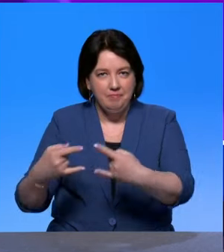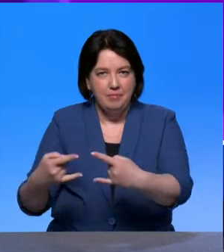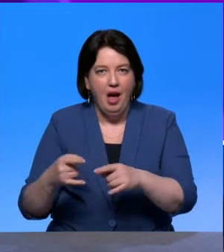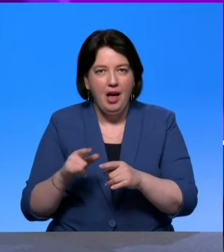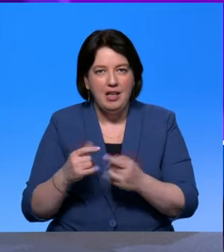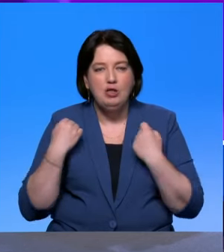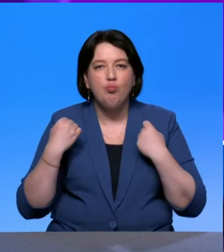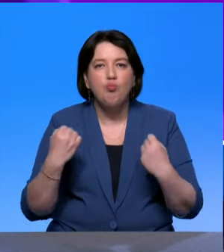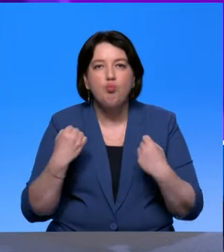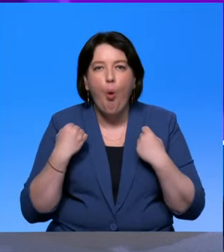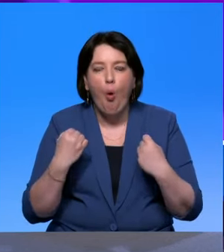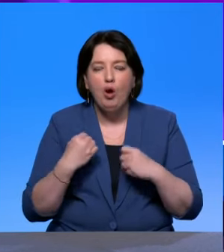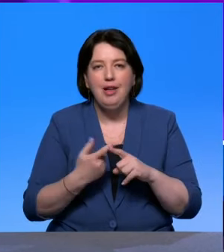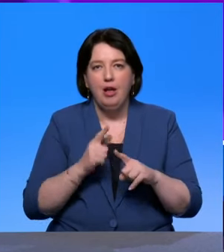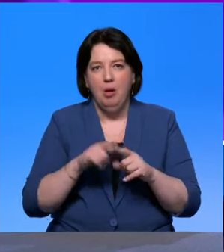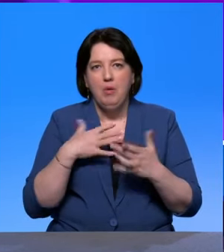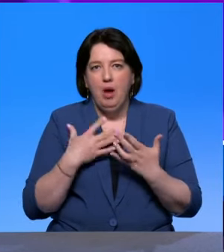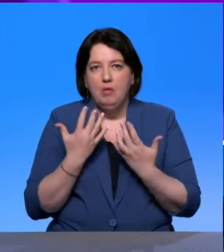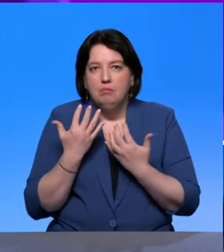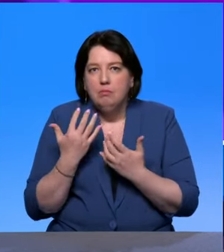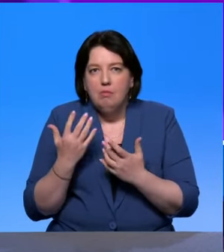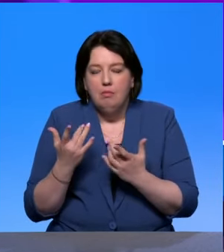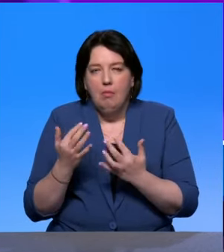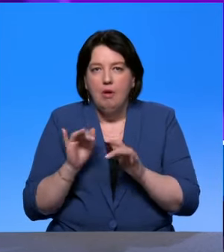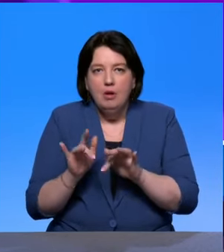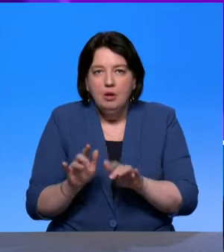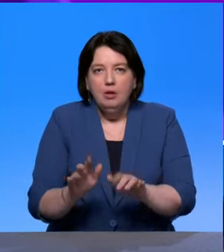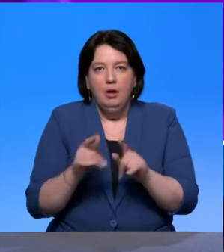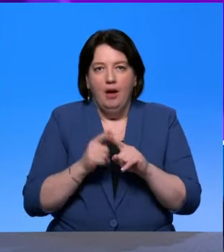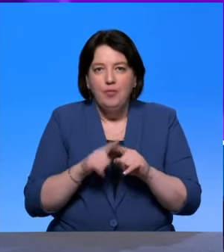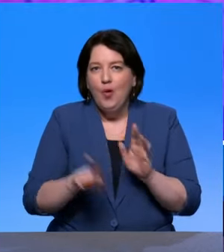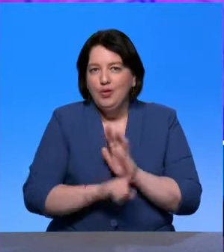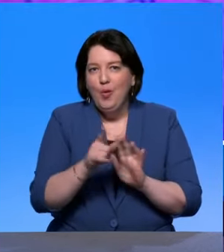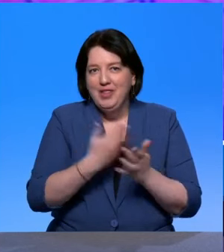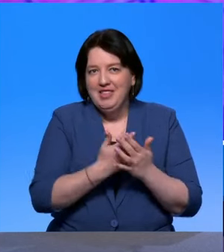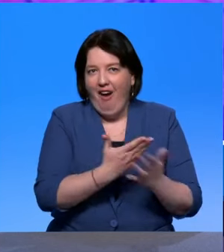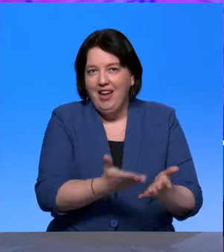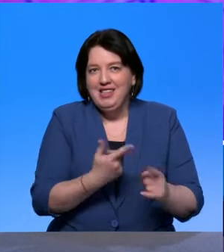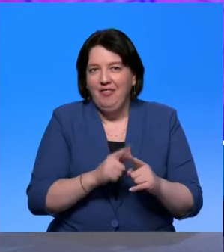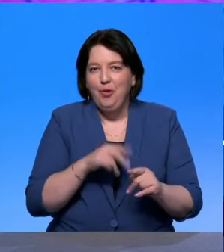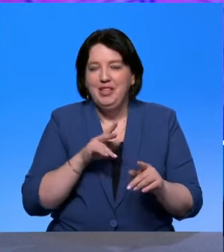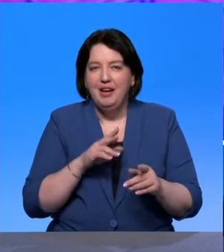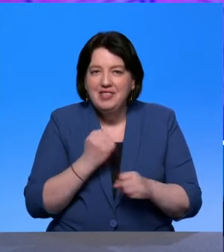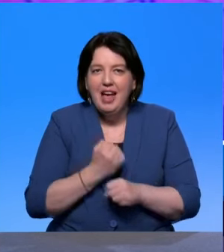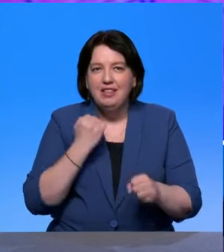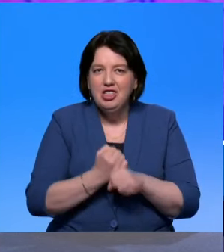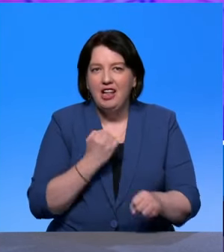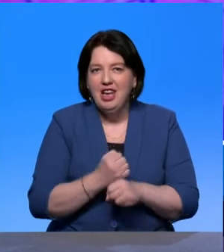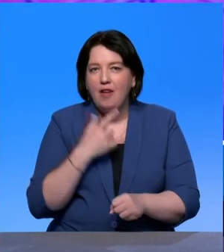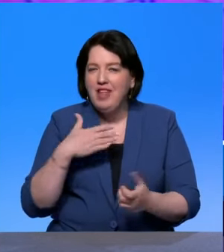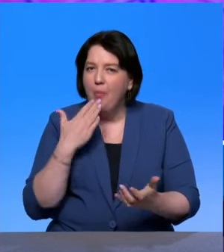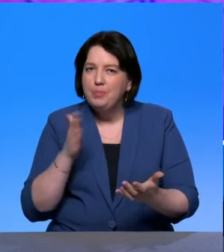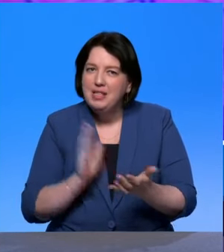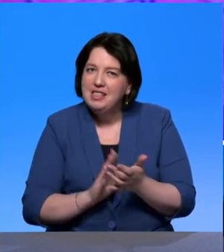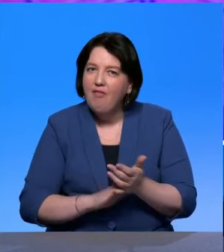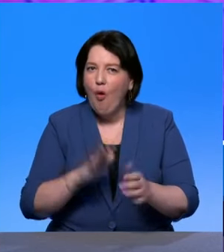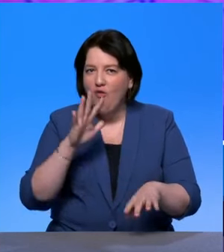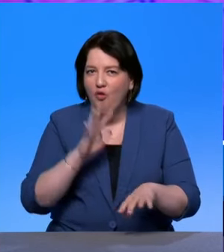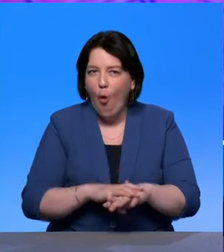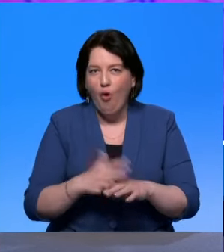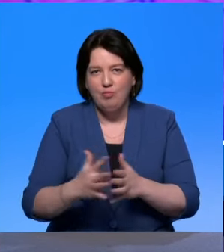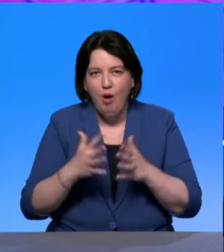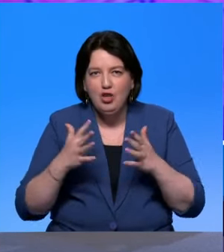и доходный. Ну, это разные вещи. Там, да, давайте, да, вот да, просто, знаете, да, от печки, что называется. Да, да, да, там, да, новое, там уже призовые фонды, да,